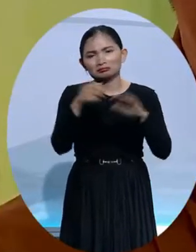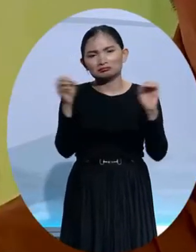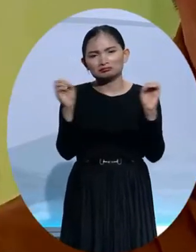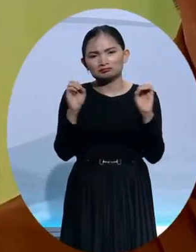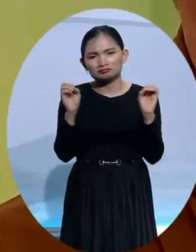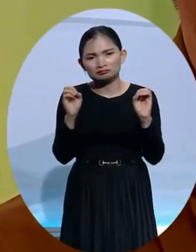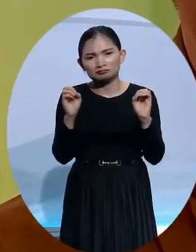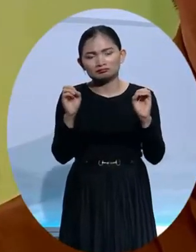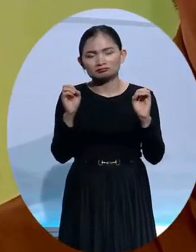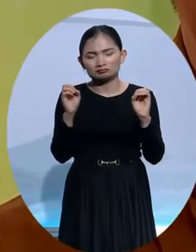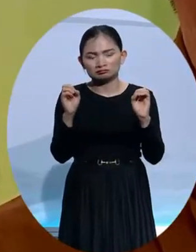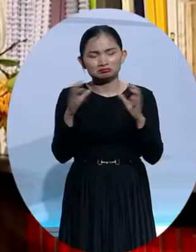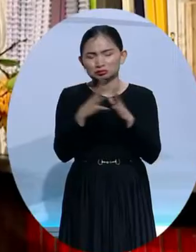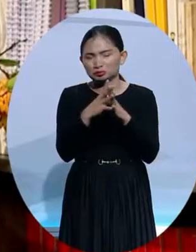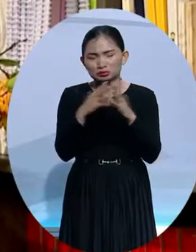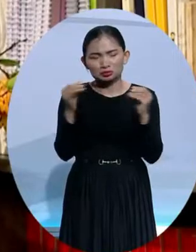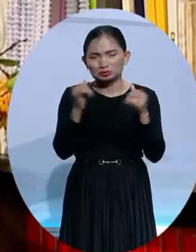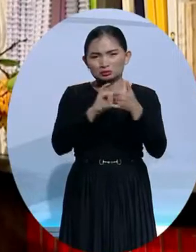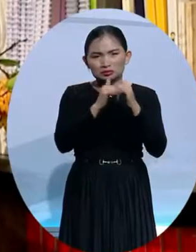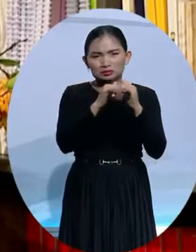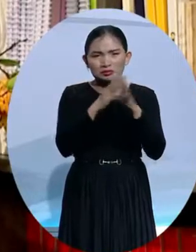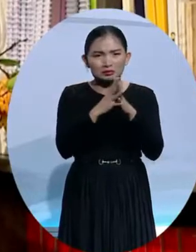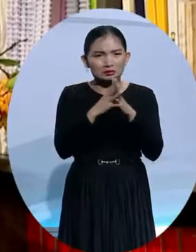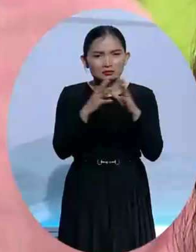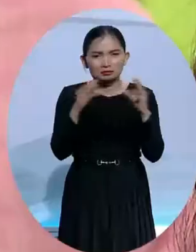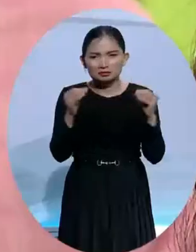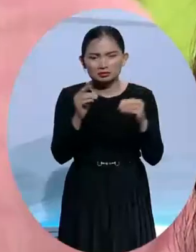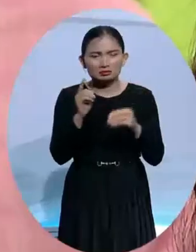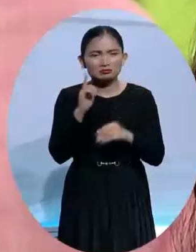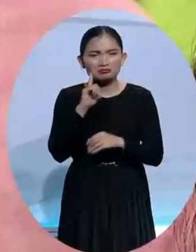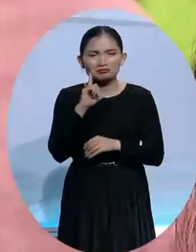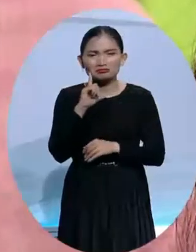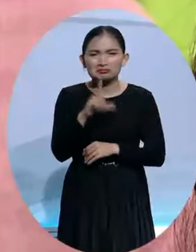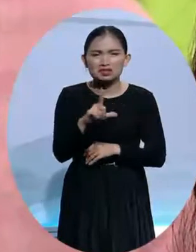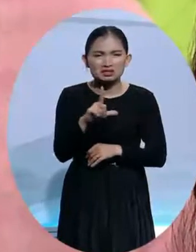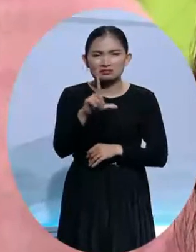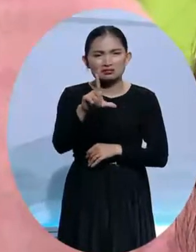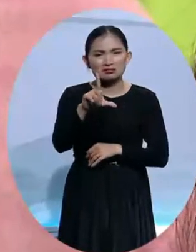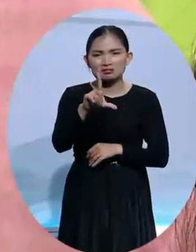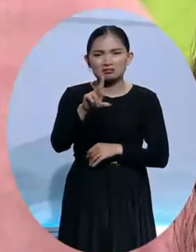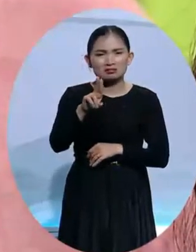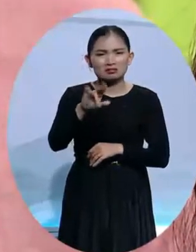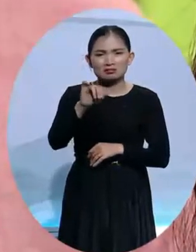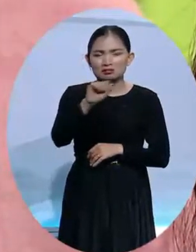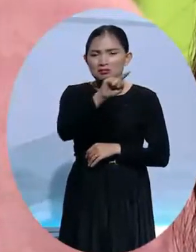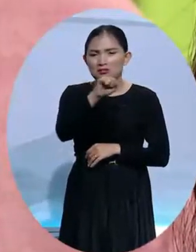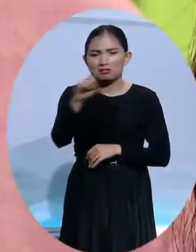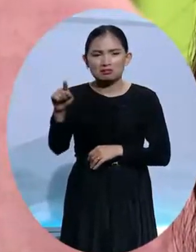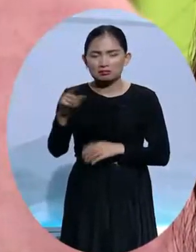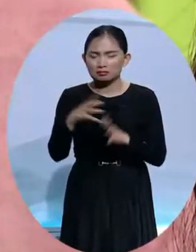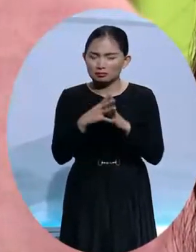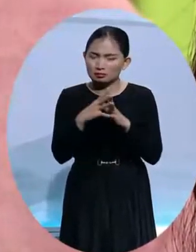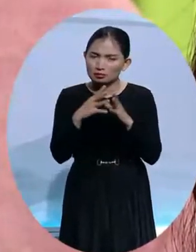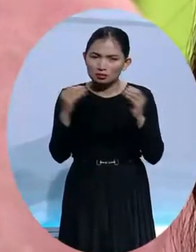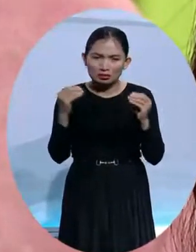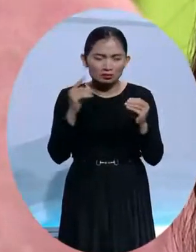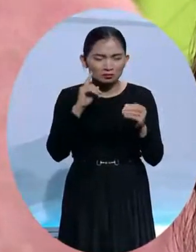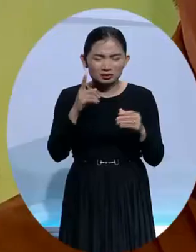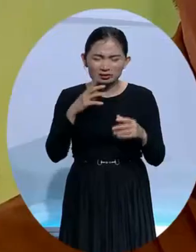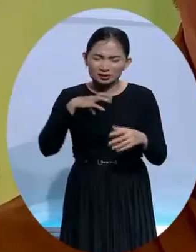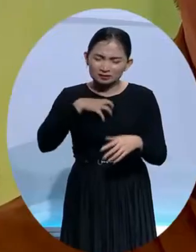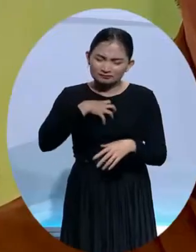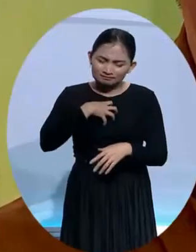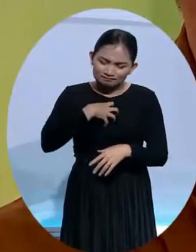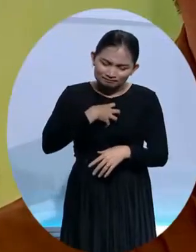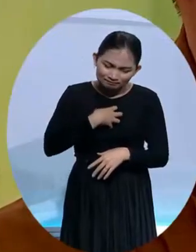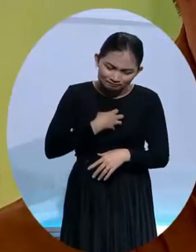người như thế thì coi như là chúng ta bị lừa. Mà cái cảm giác mình bị lừa là một cảm giác bị xúc phạm và bị tổn thương. Cho